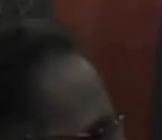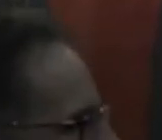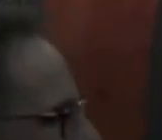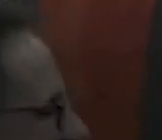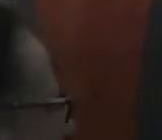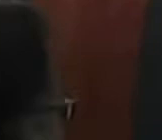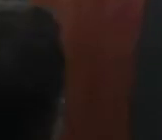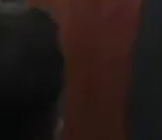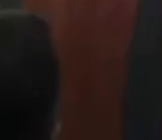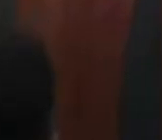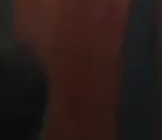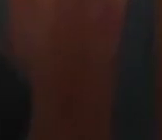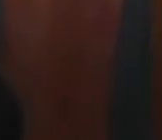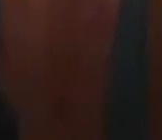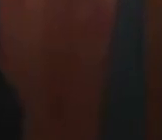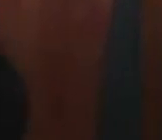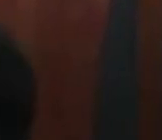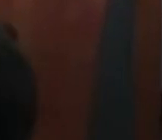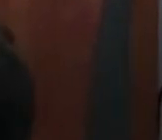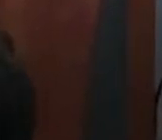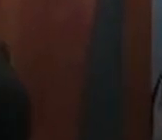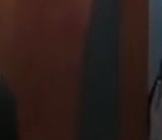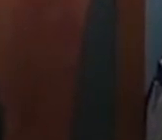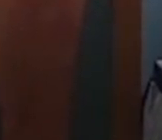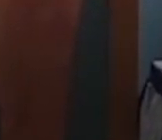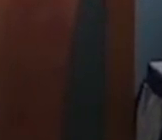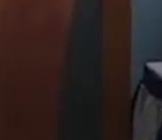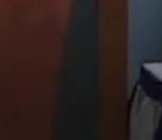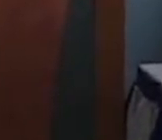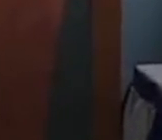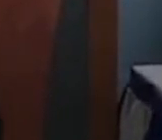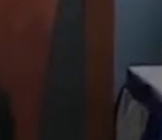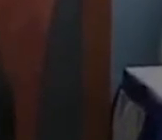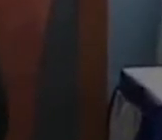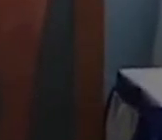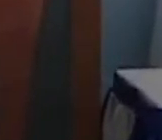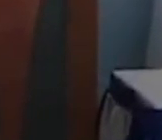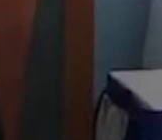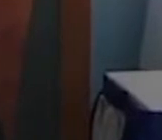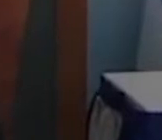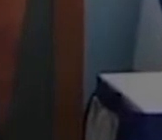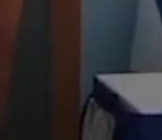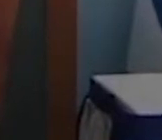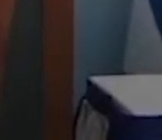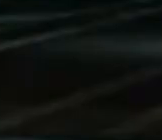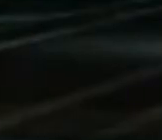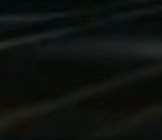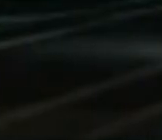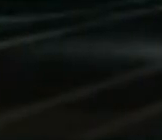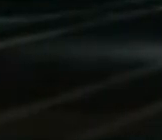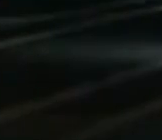שאלות מביכות, תעשו משהו. תמיד רוצים מסיבת עיתונאים, למה לא מדברים? הנה אני